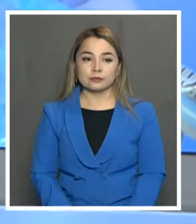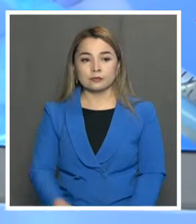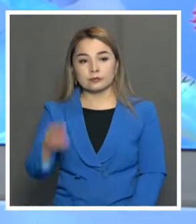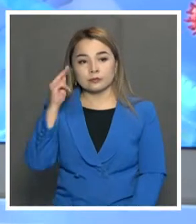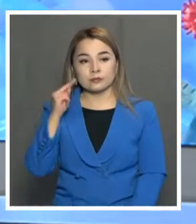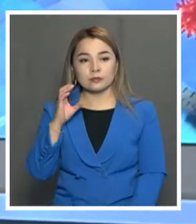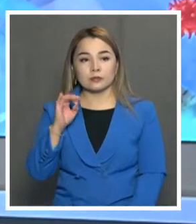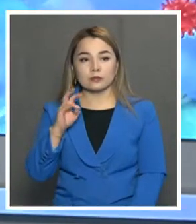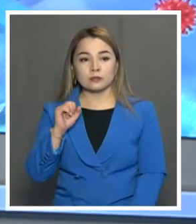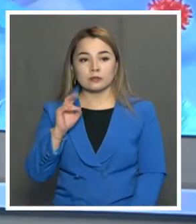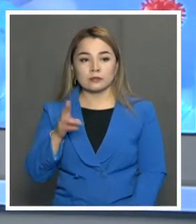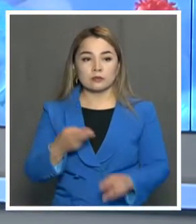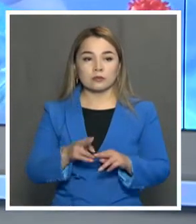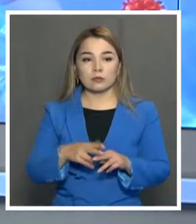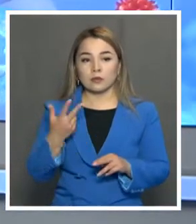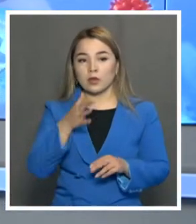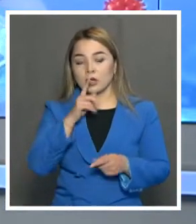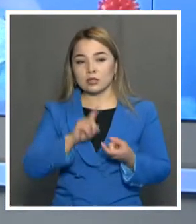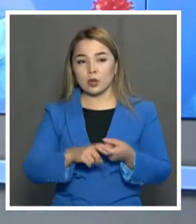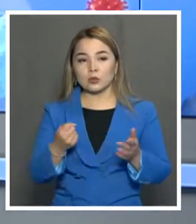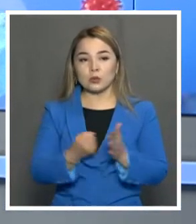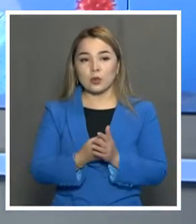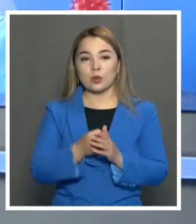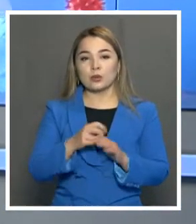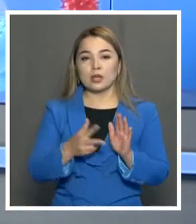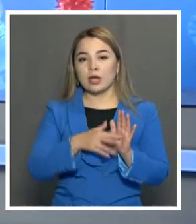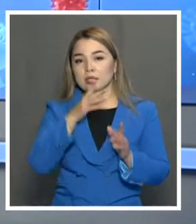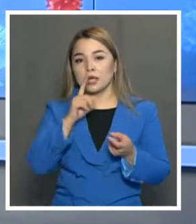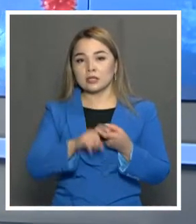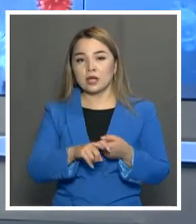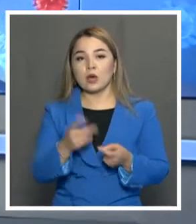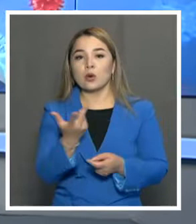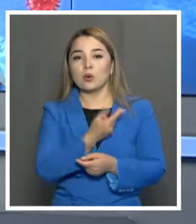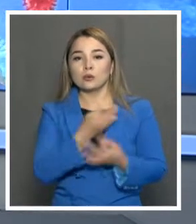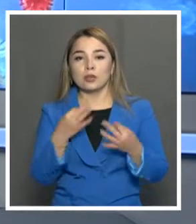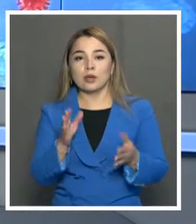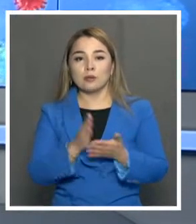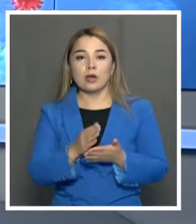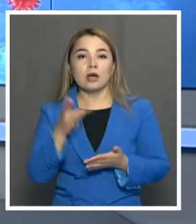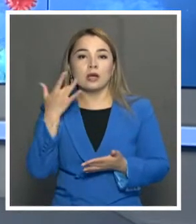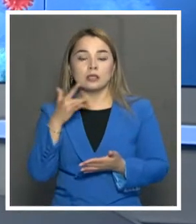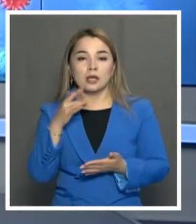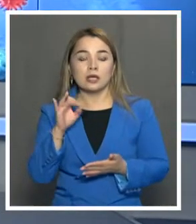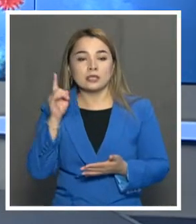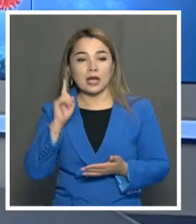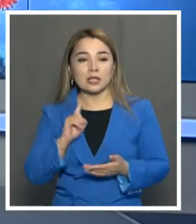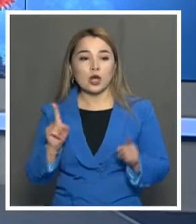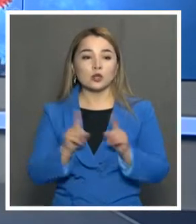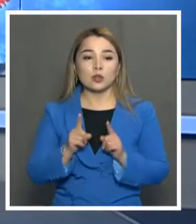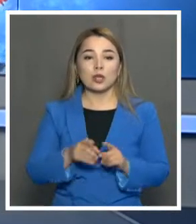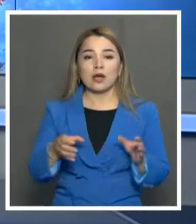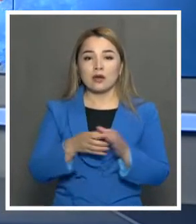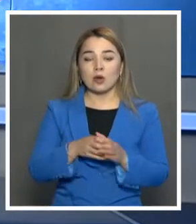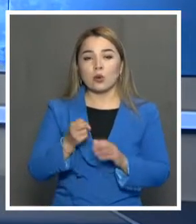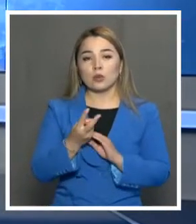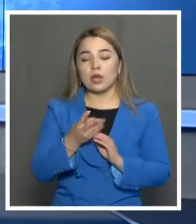Қытайда Синовак вакцинасын 3 жастан 17 жасқа дейінгі балаларға салуға рұқсат берілді. Ал Израильде ақшта жасалған Pfizer екпесі 12 мен